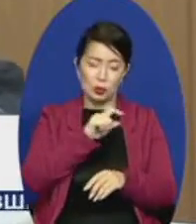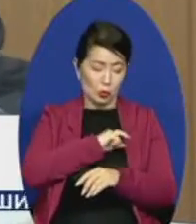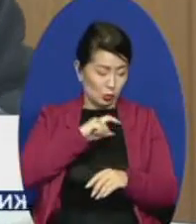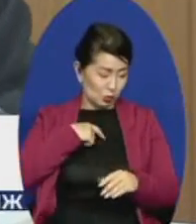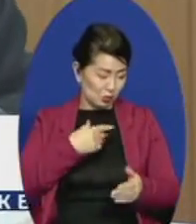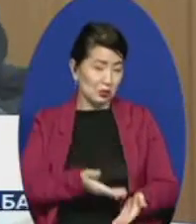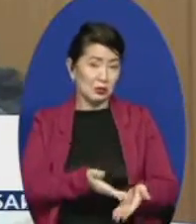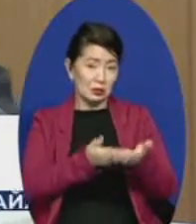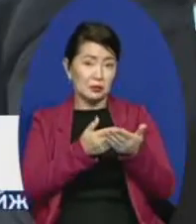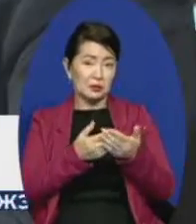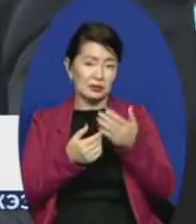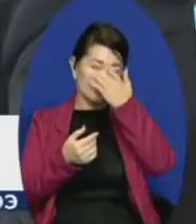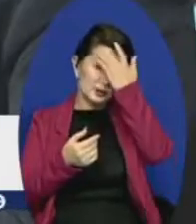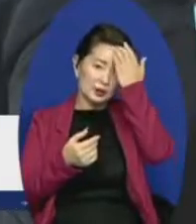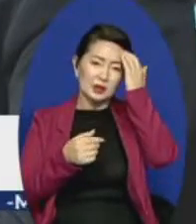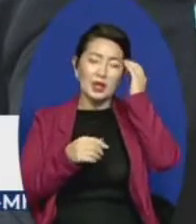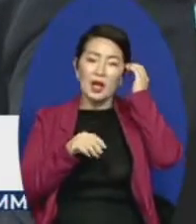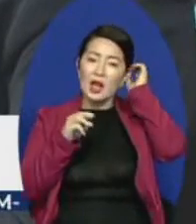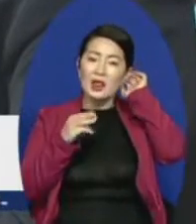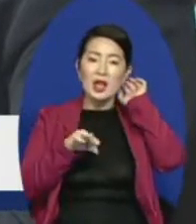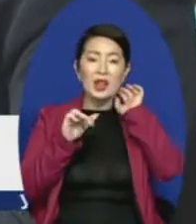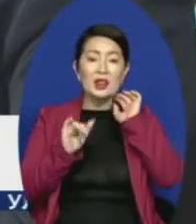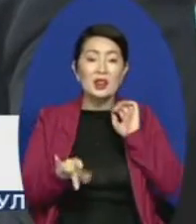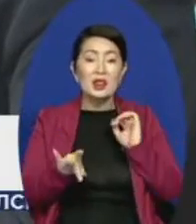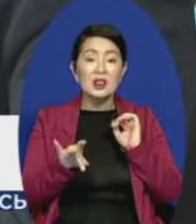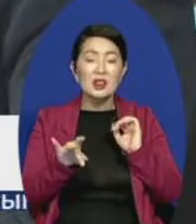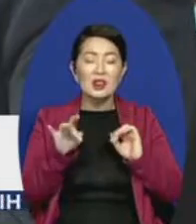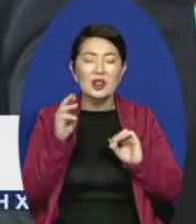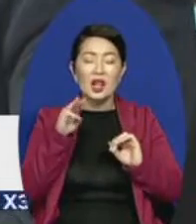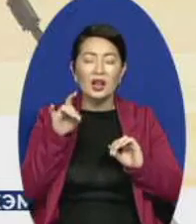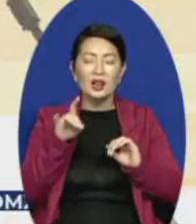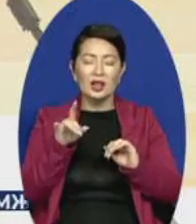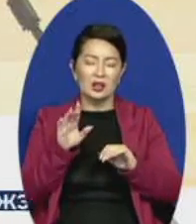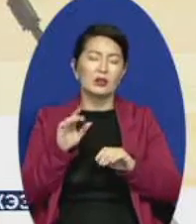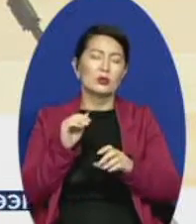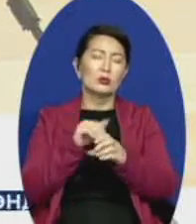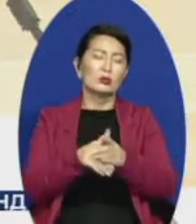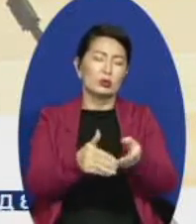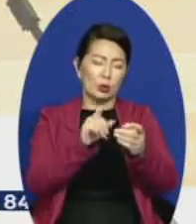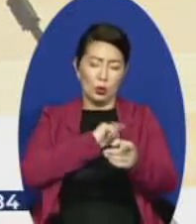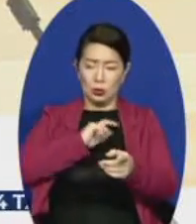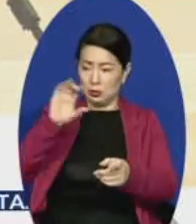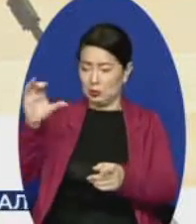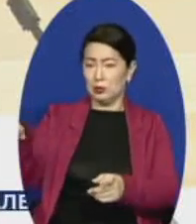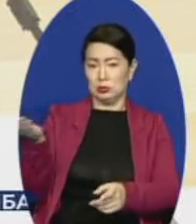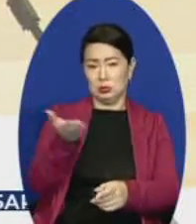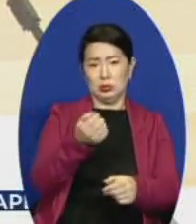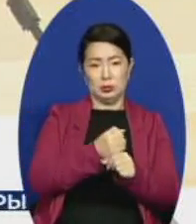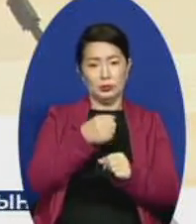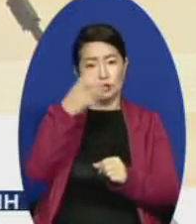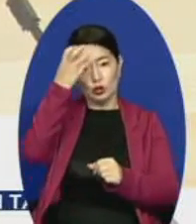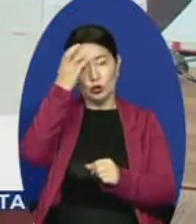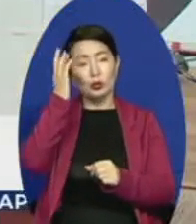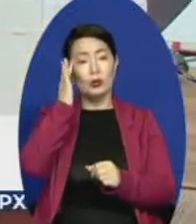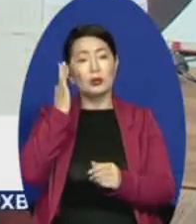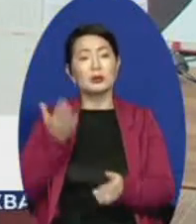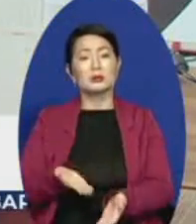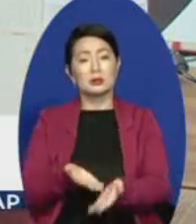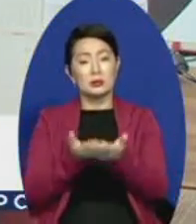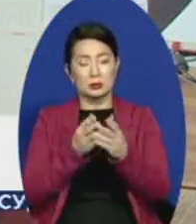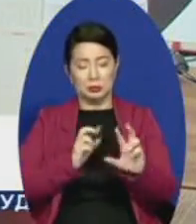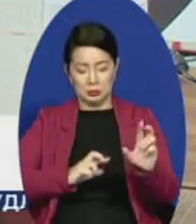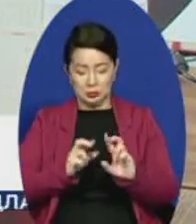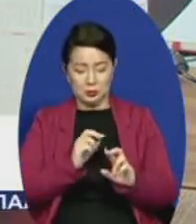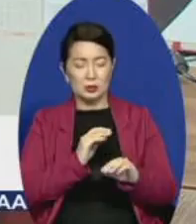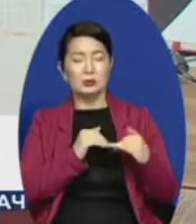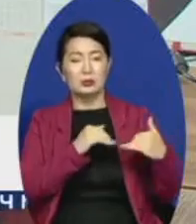замаар тендерийн буруу тогтолцоог алхаар төр хувийн хвшлийн хуулийг боловсруулсан. Цаашид хувийн хвшлээр хийлгэж болох энэ мэт үйлчилгээг төрөөс бодлогоор дэмжиж